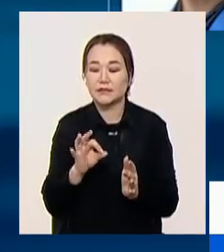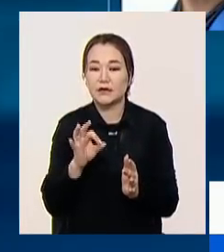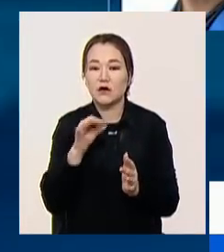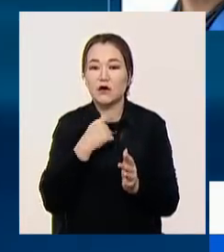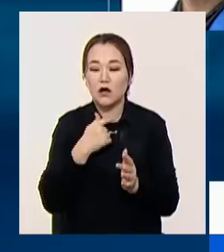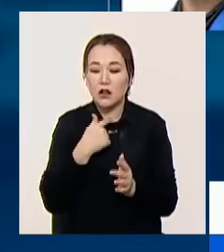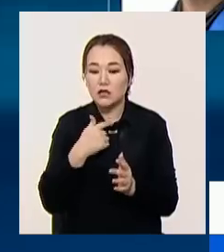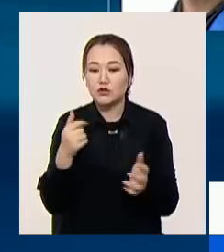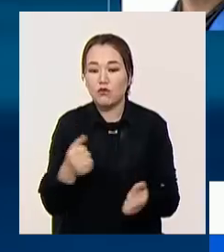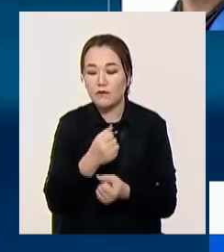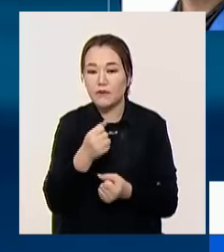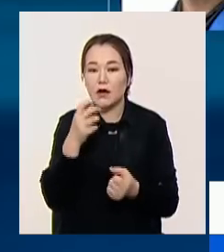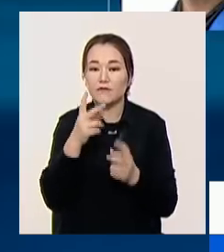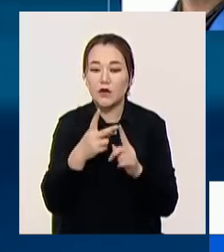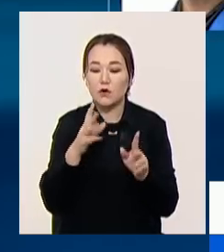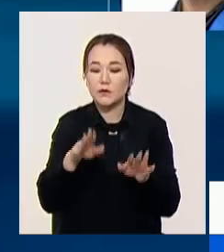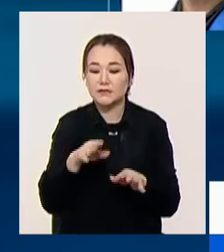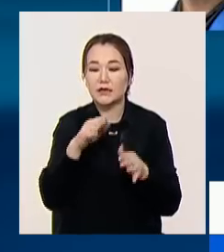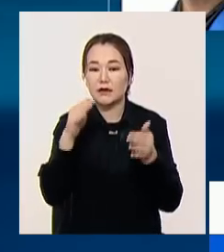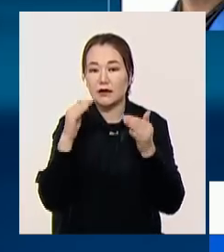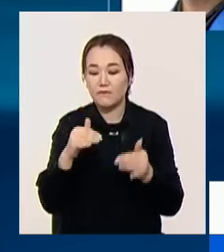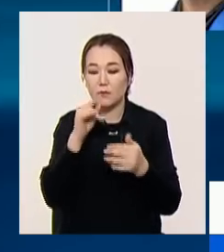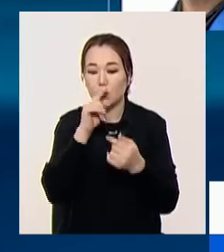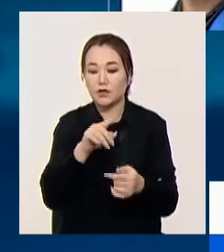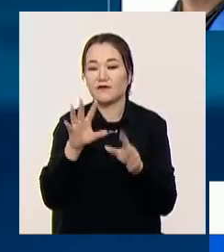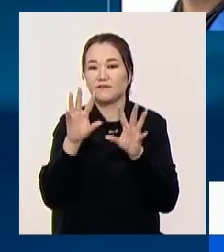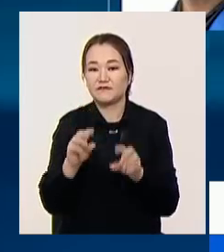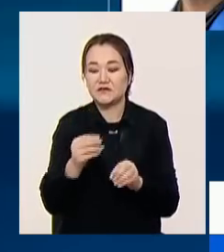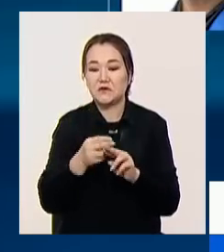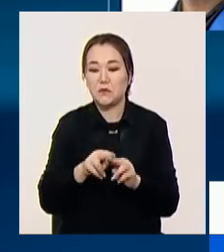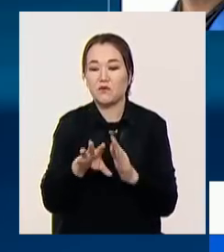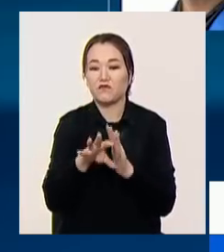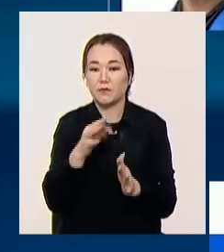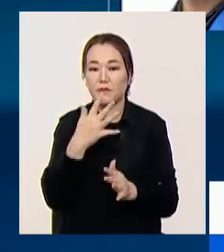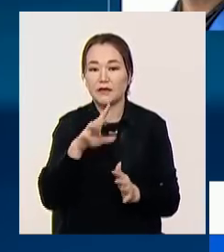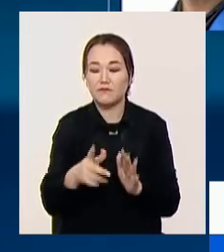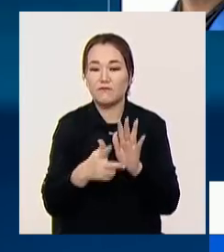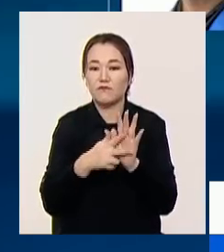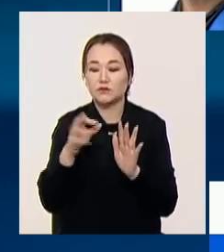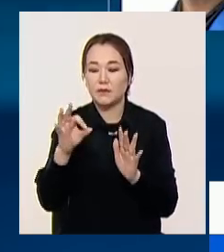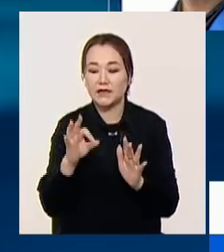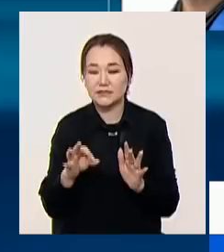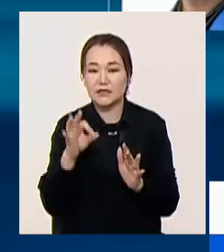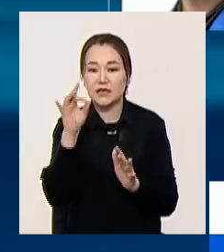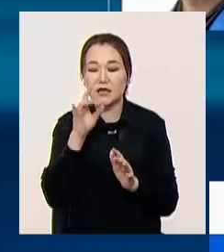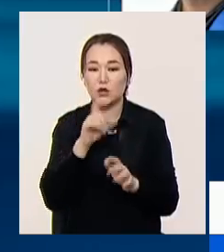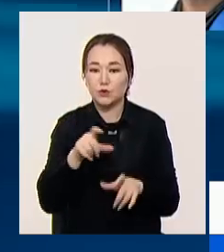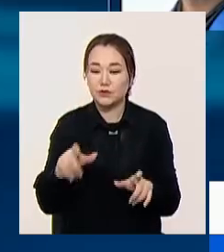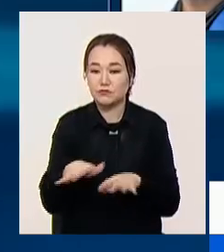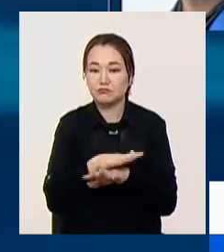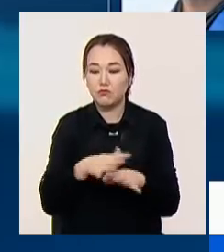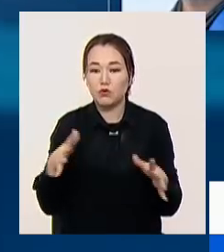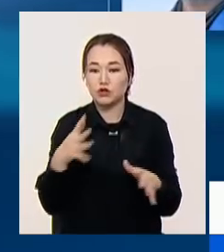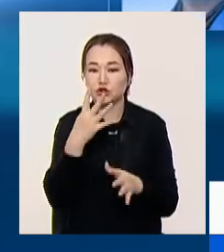81,31% голосов. Ну а на втором месте оказалась графа «Против всех». Ее выбрали 5,8% респондентов. Это